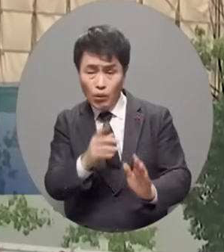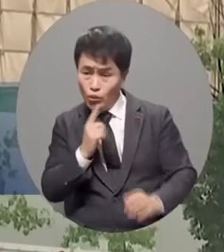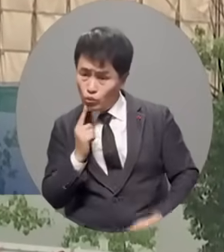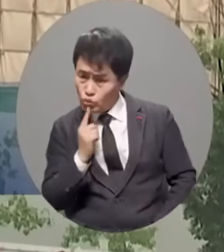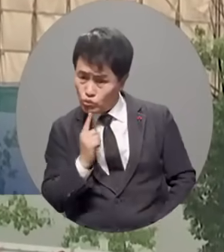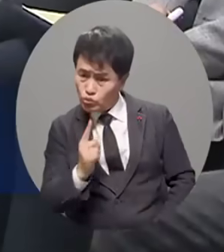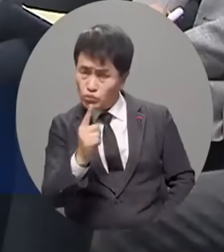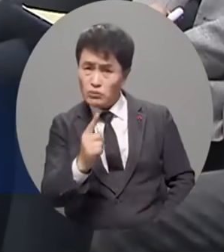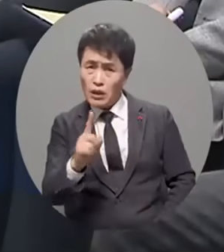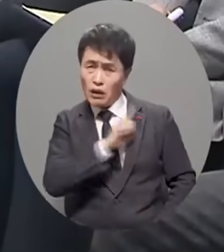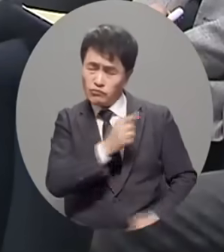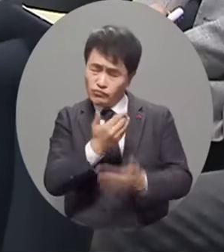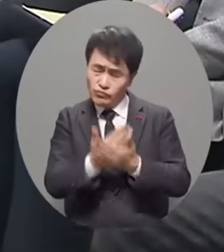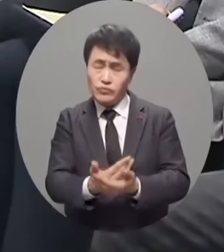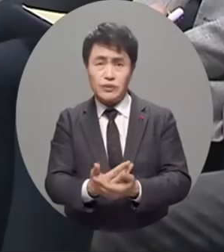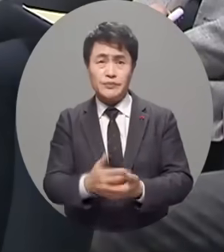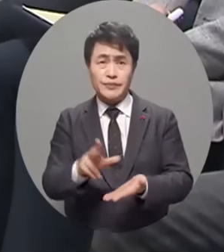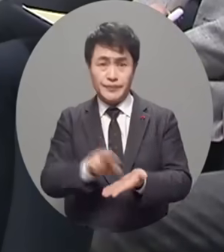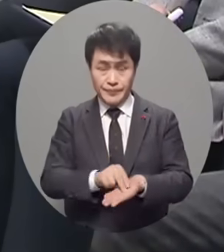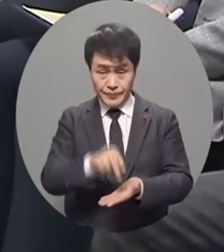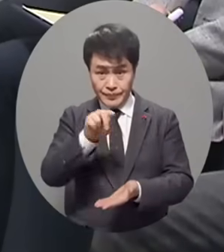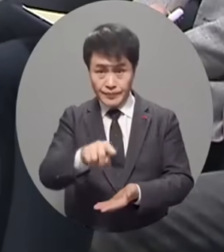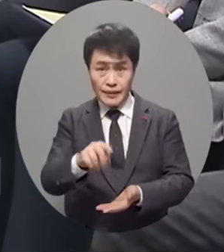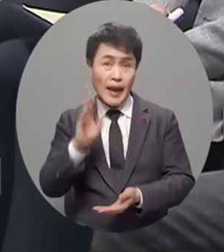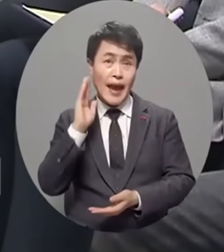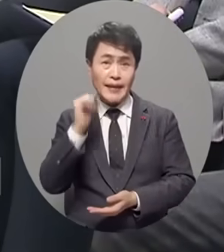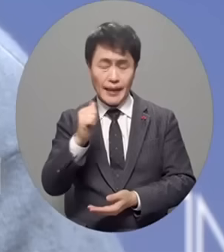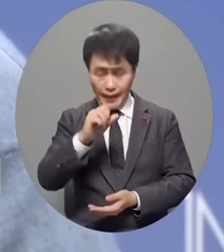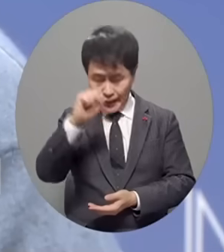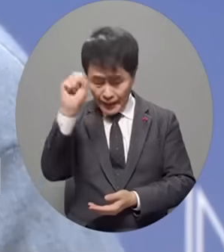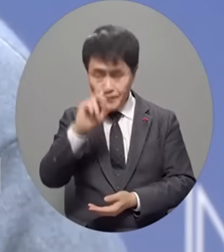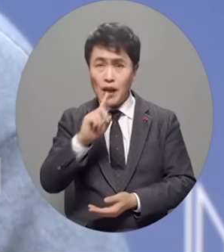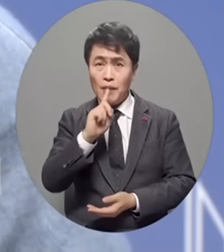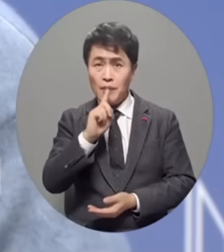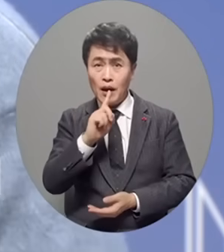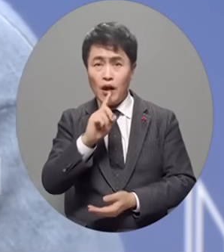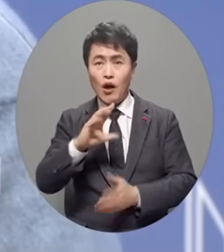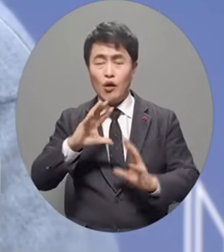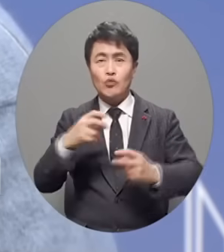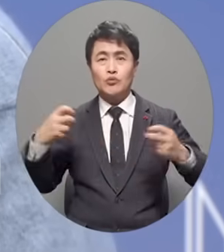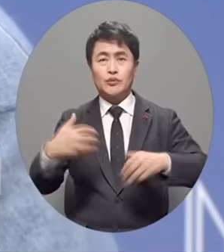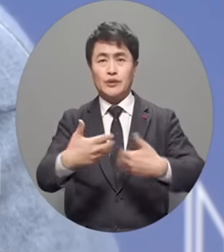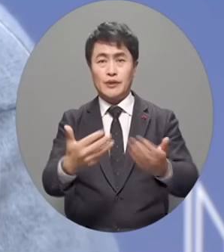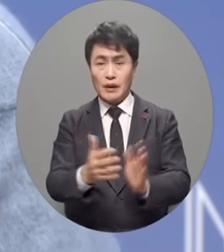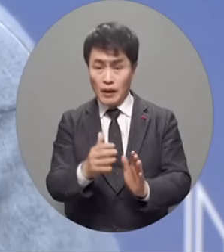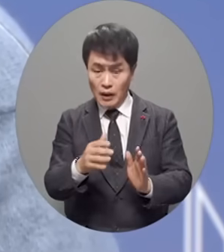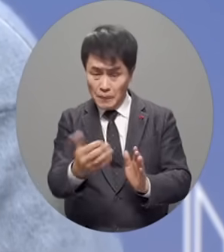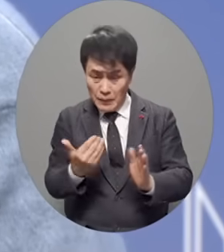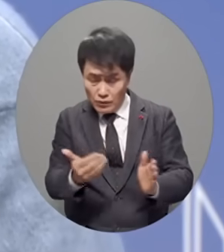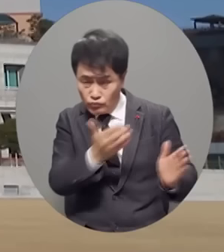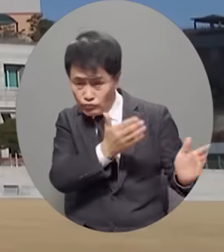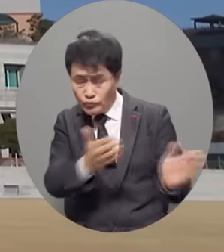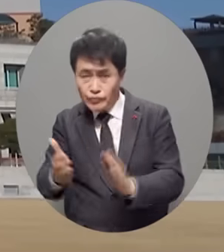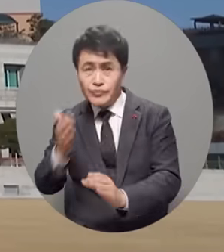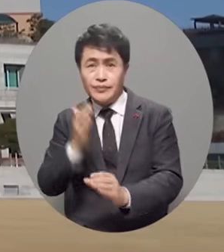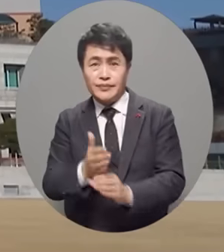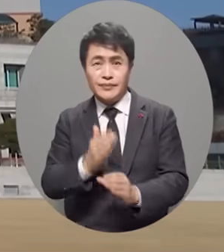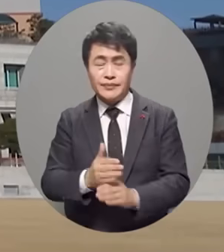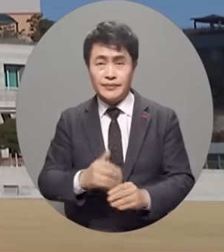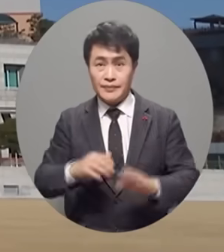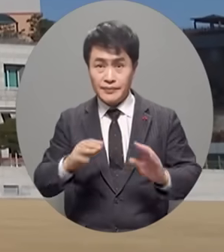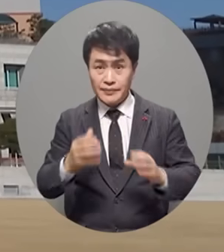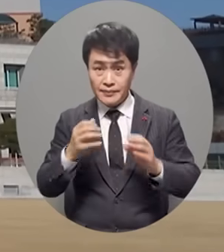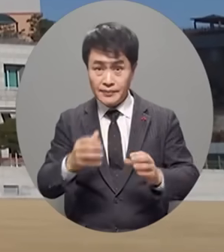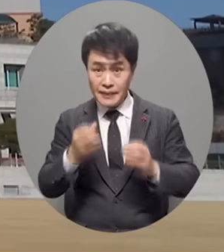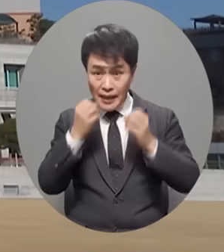가장 중요한 요소. 현장에서 나온 대통령의 깜짝 발언을 접한 국토부는 대책 마련에 들어갔습니다. 새